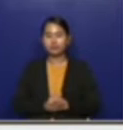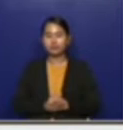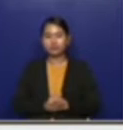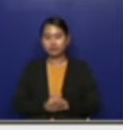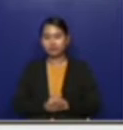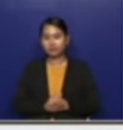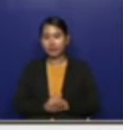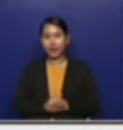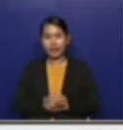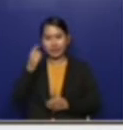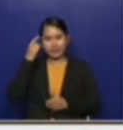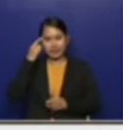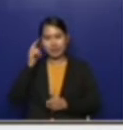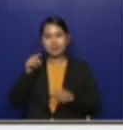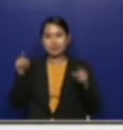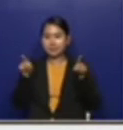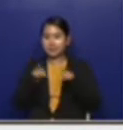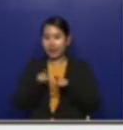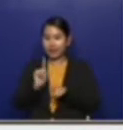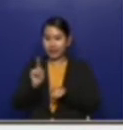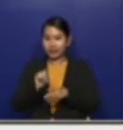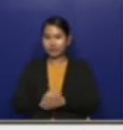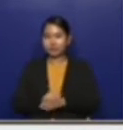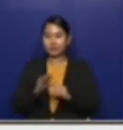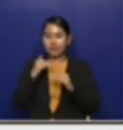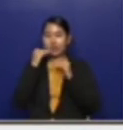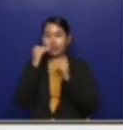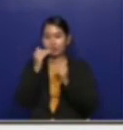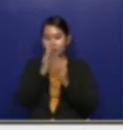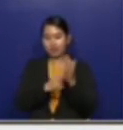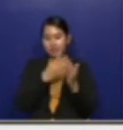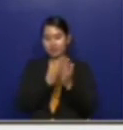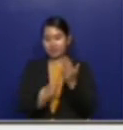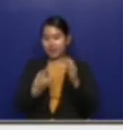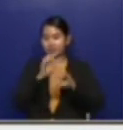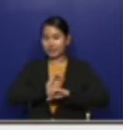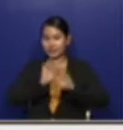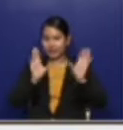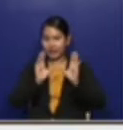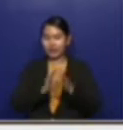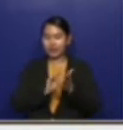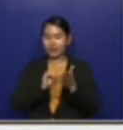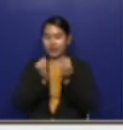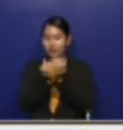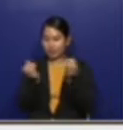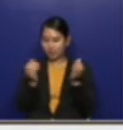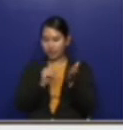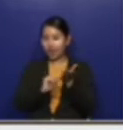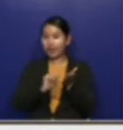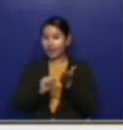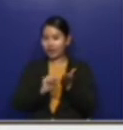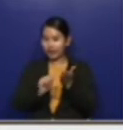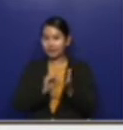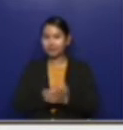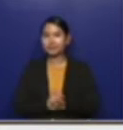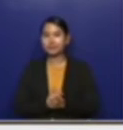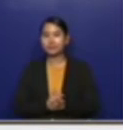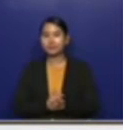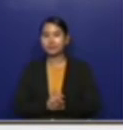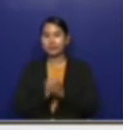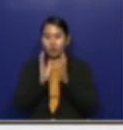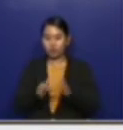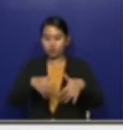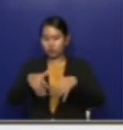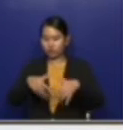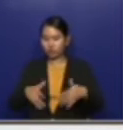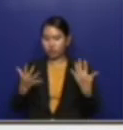องกันก็คือการกำหนดไทม์ไลน์ที่ชัดเจนในการแก้รัฐธรรมนูญ โดยประชาชนมีส่วน